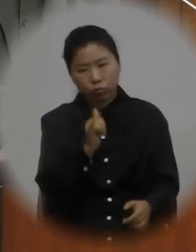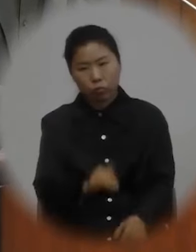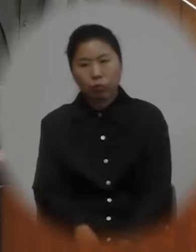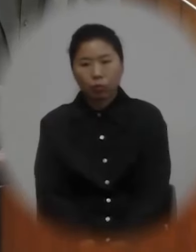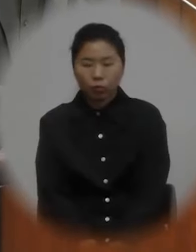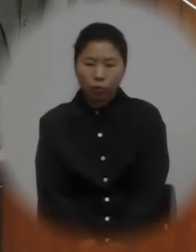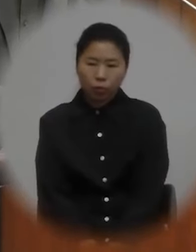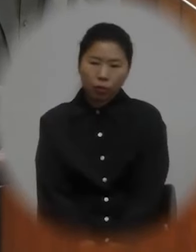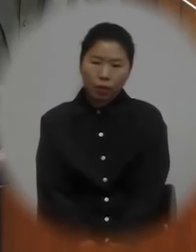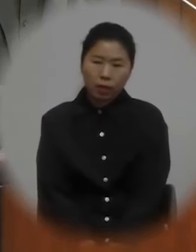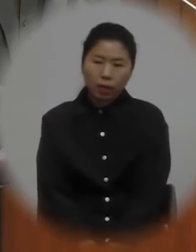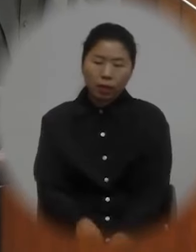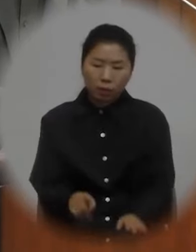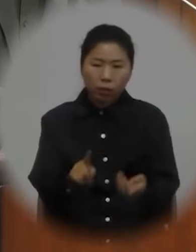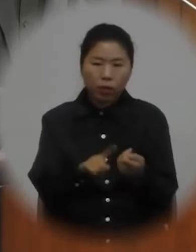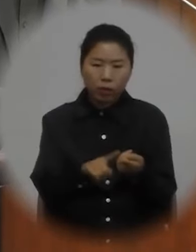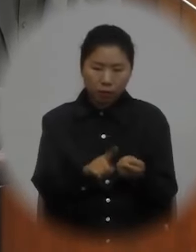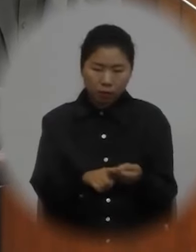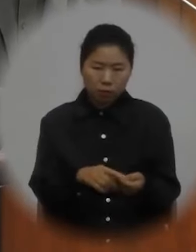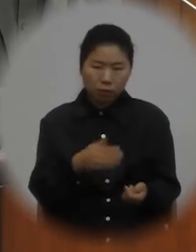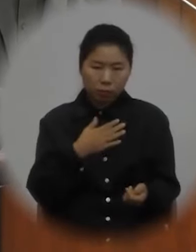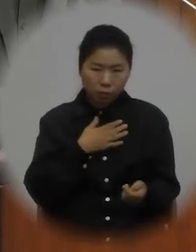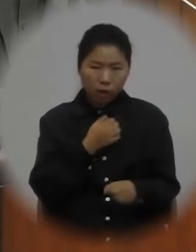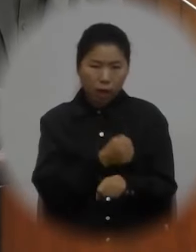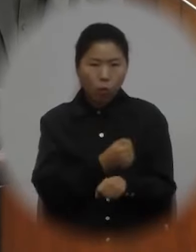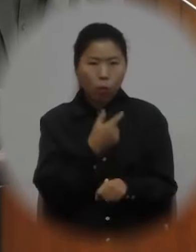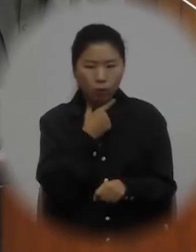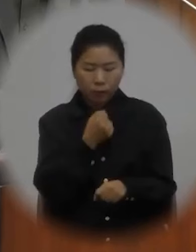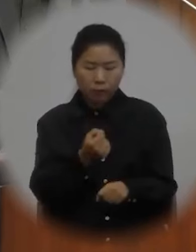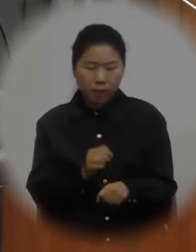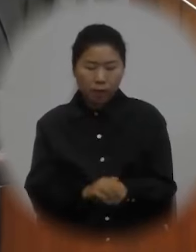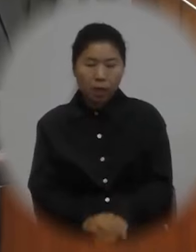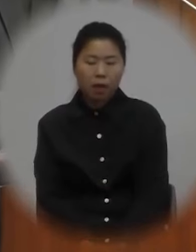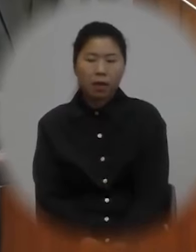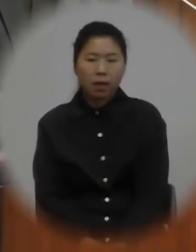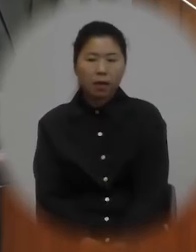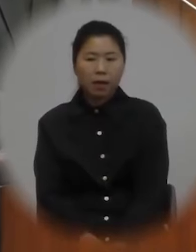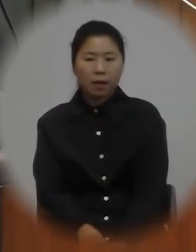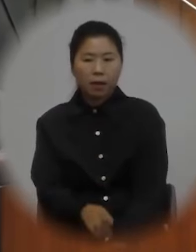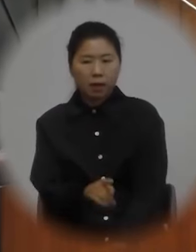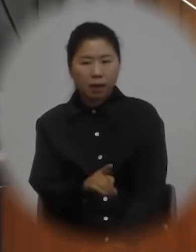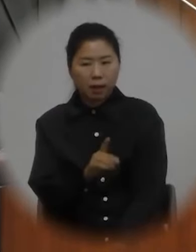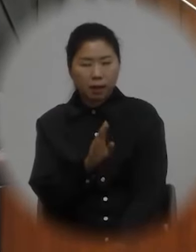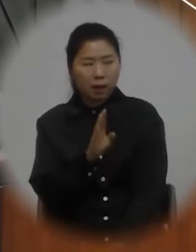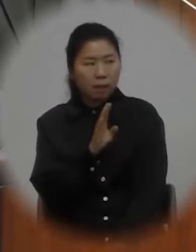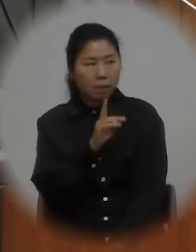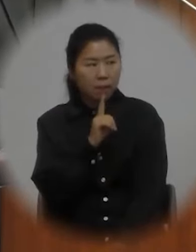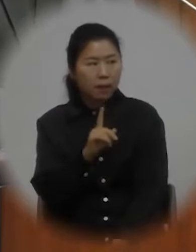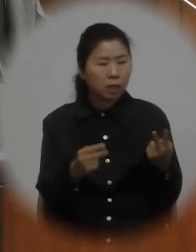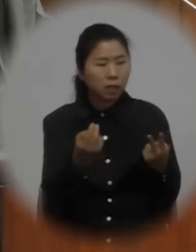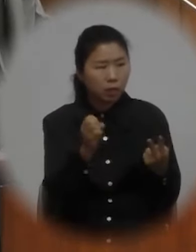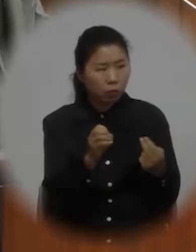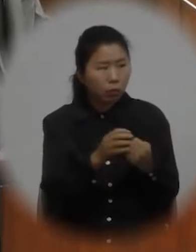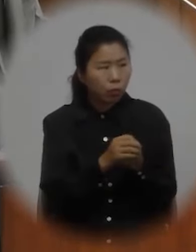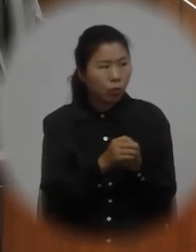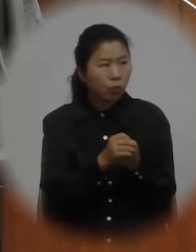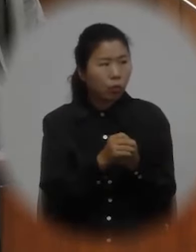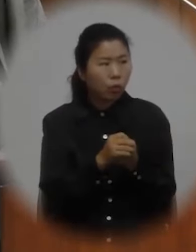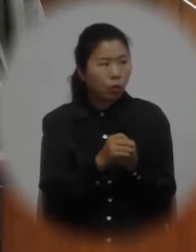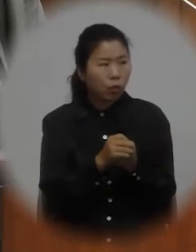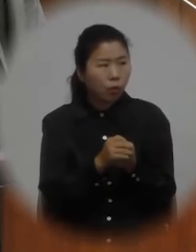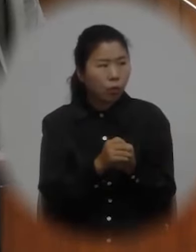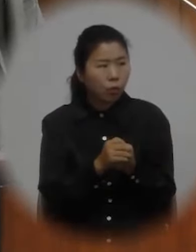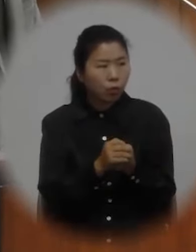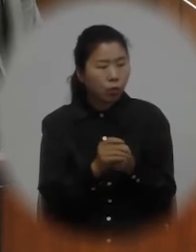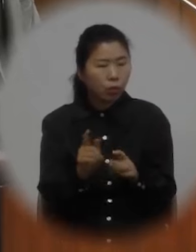때문에 이 점에 대해서는 저희가 하고 싶기 때문에 그렇다고 하는 그런 얘기는 사실과 다르다는 걸 분명히 말씀드리겠습니다. 알겠습니다. 네. 더 이상의